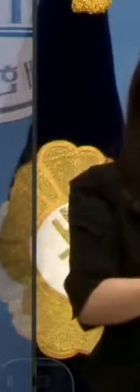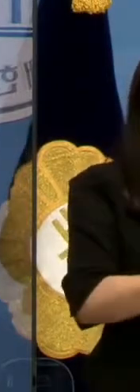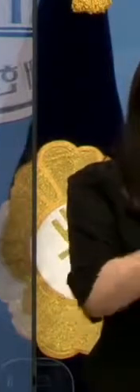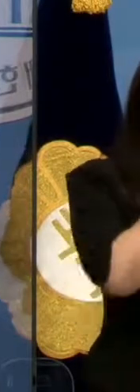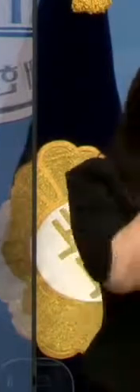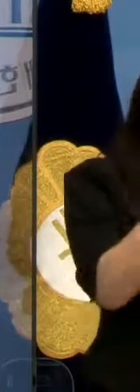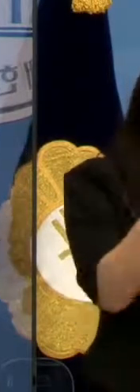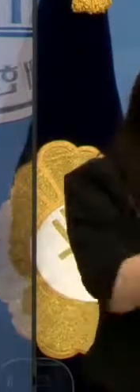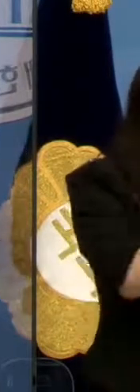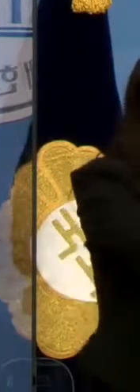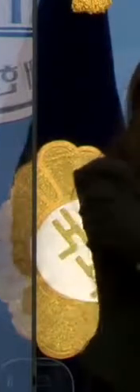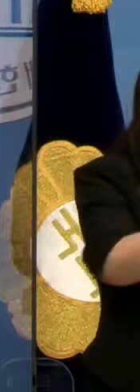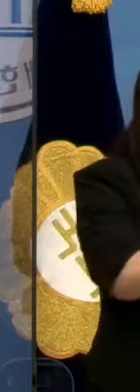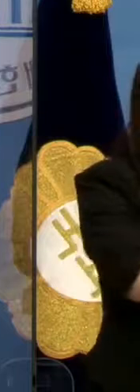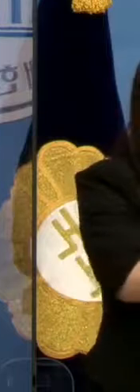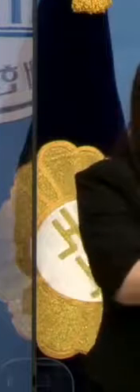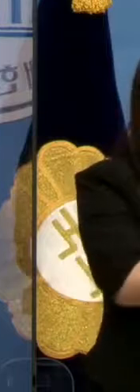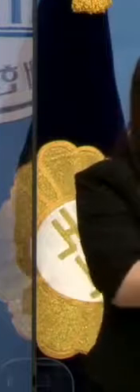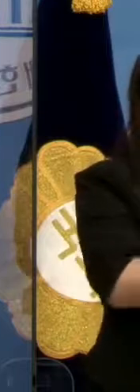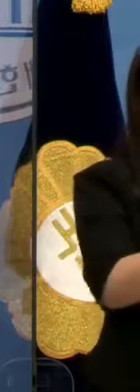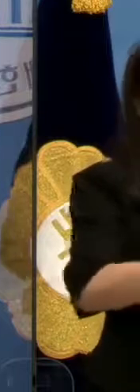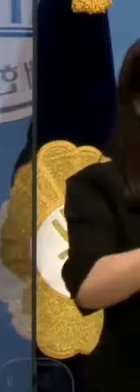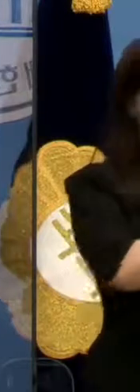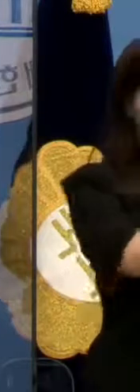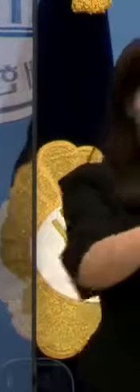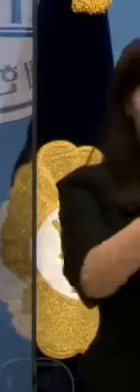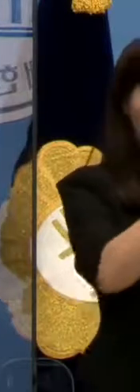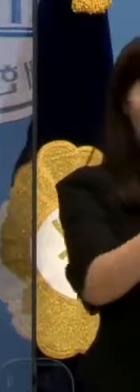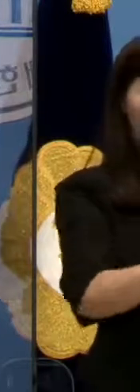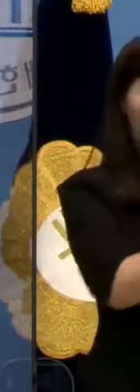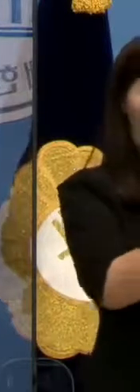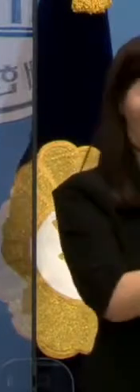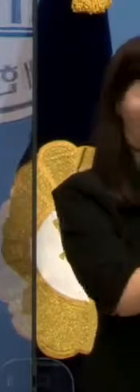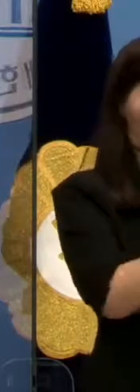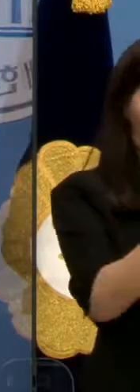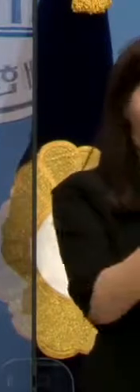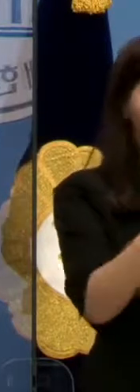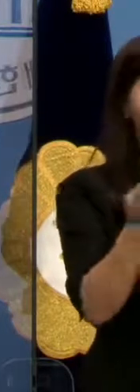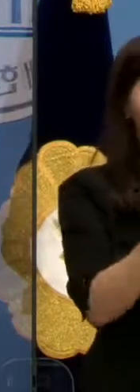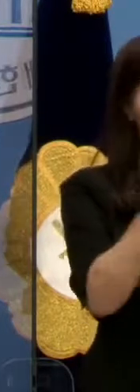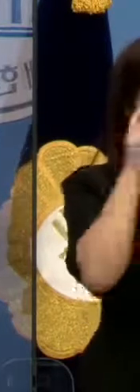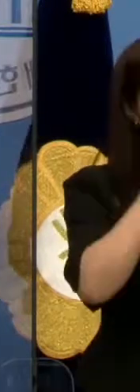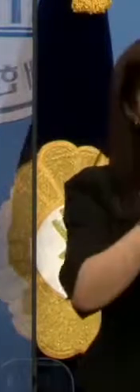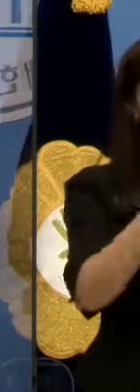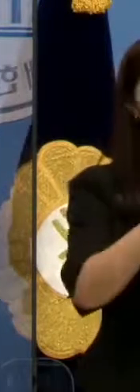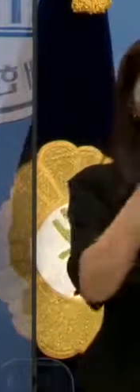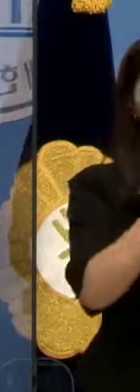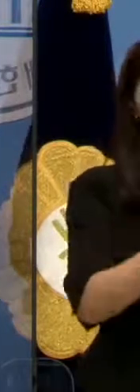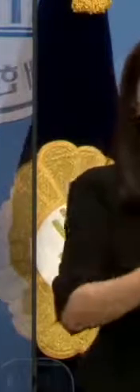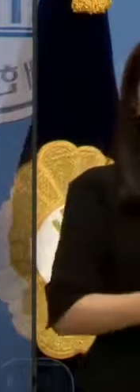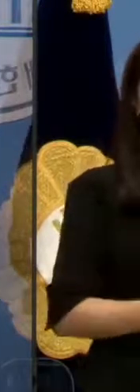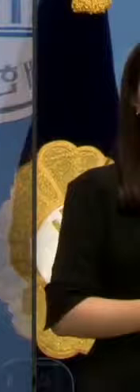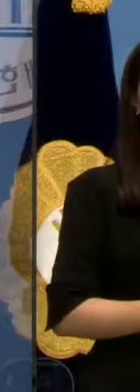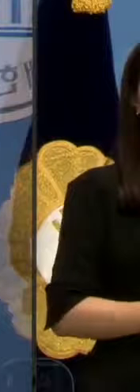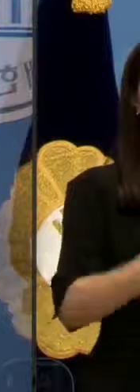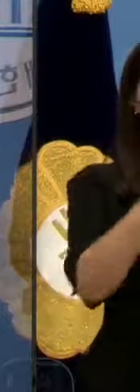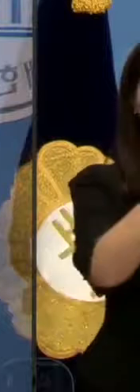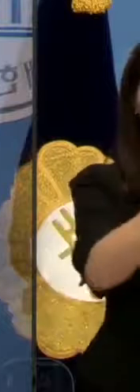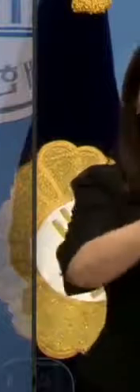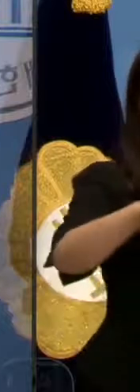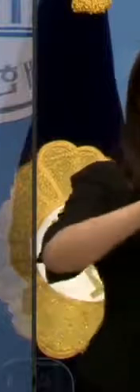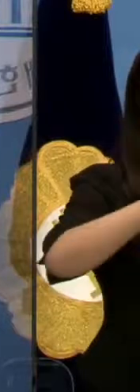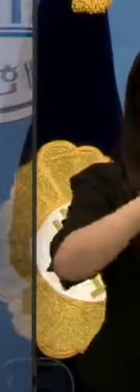지역 커뮤니티 등 생활 SOC로 활용하는 방안을 검토해 나가겠습니다. 그동안 주택정책에서